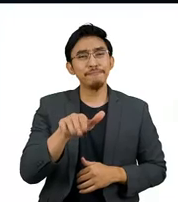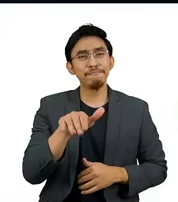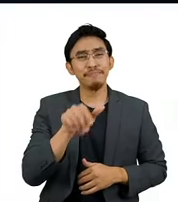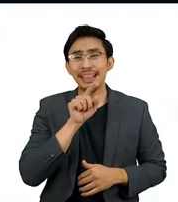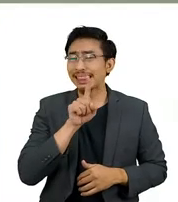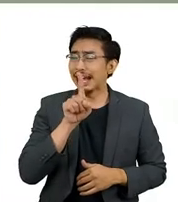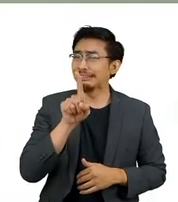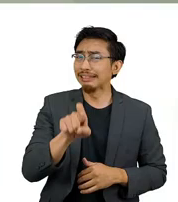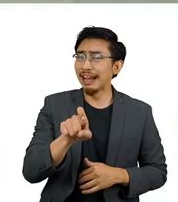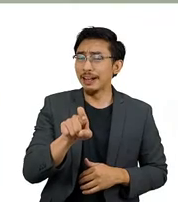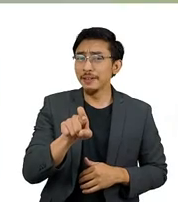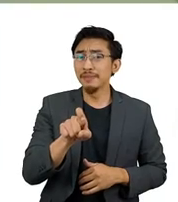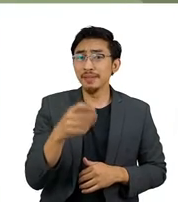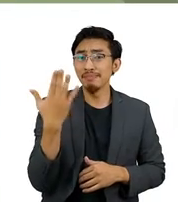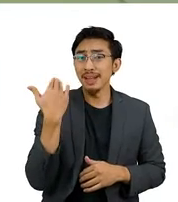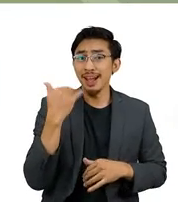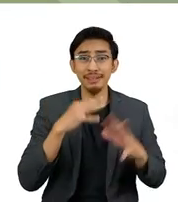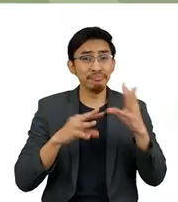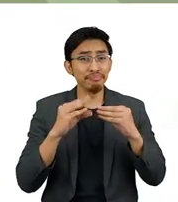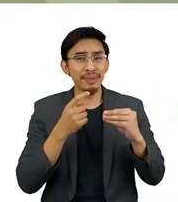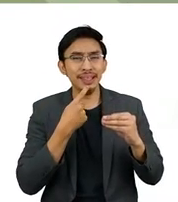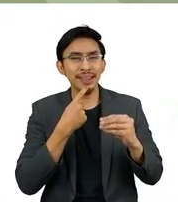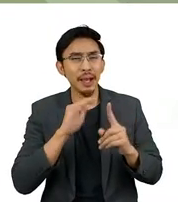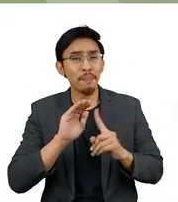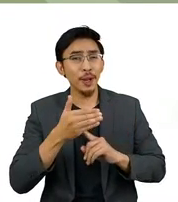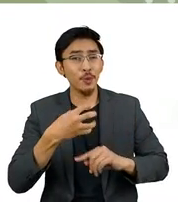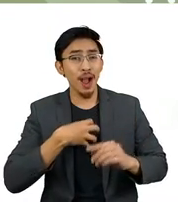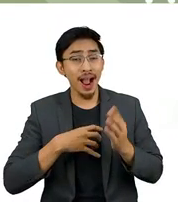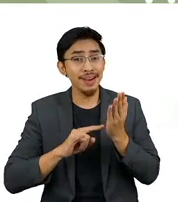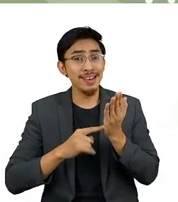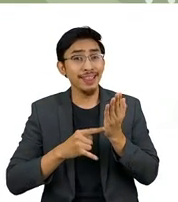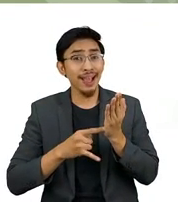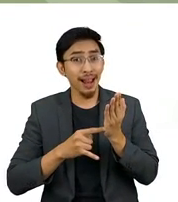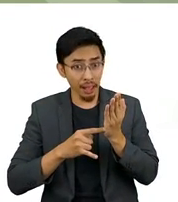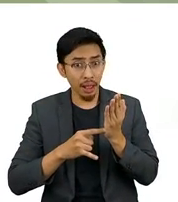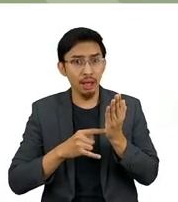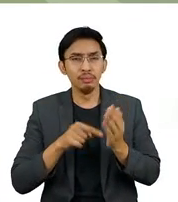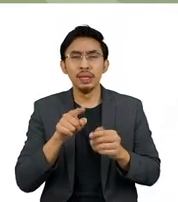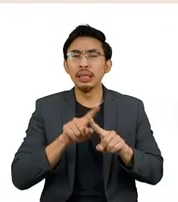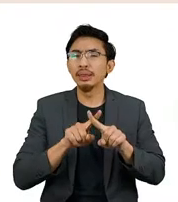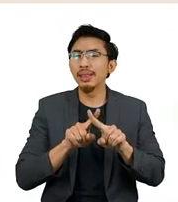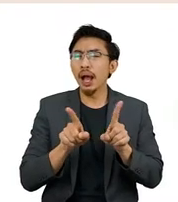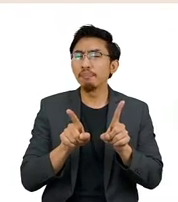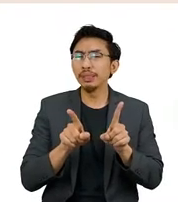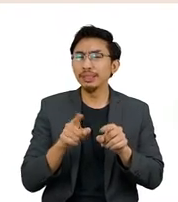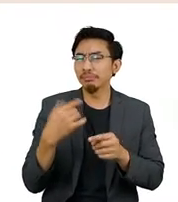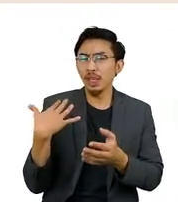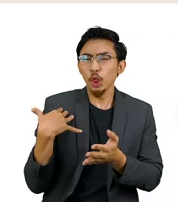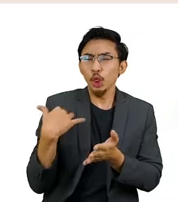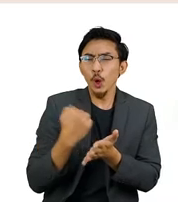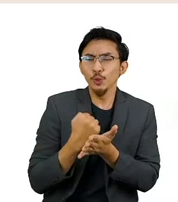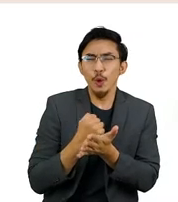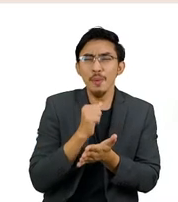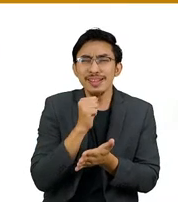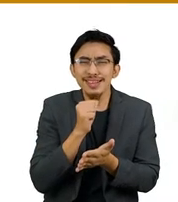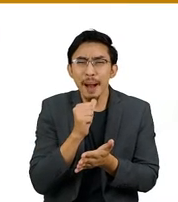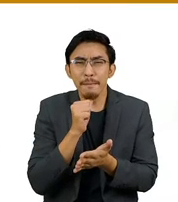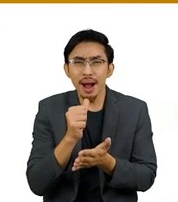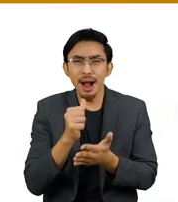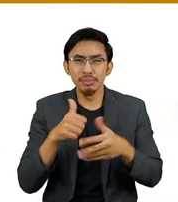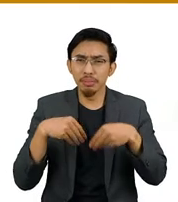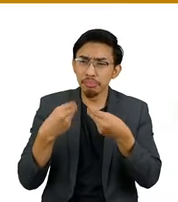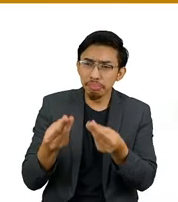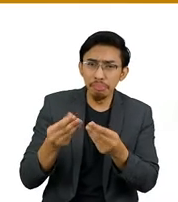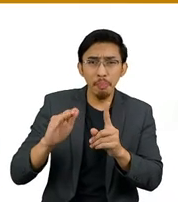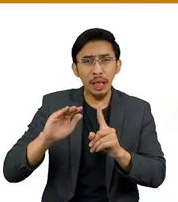Neta nanya deh kemarin kita udah bahas soal perlindungan hak digital tapi Siapa sih yang bertanggung jawab